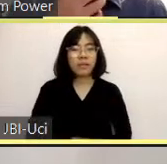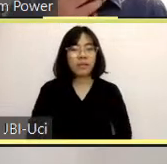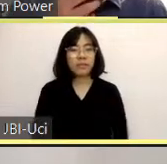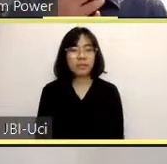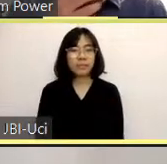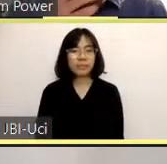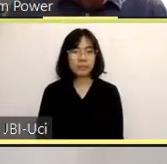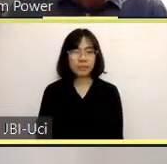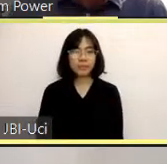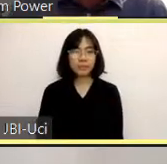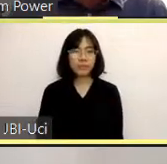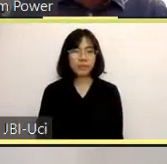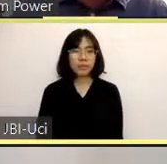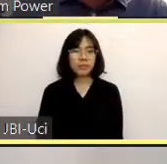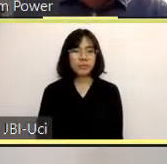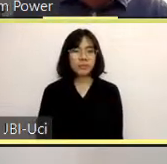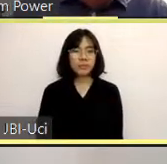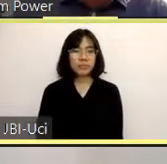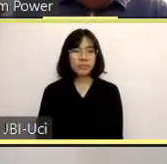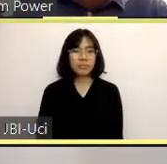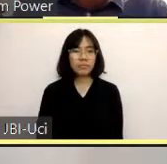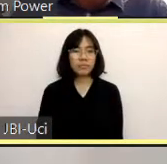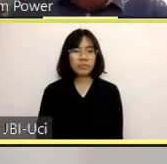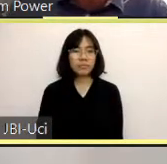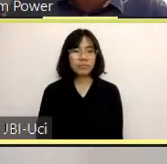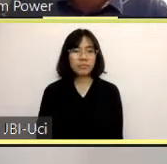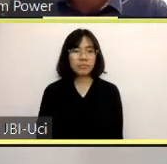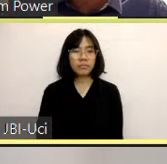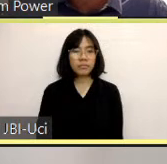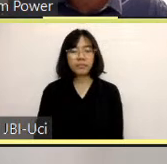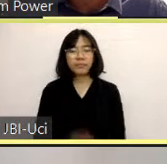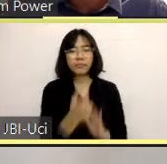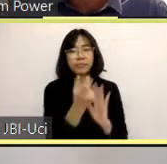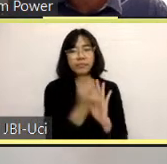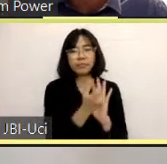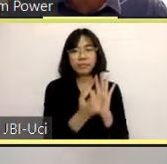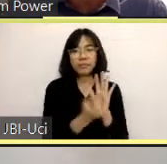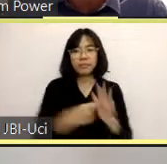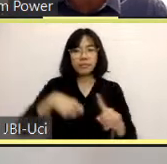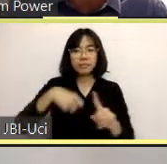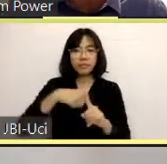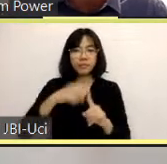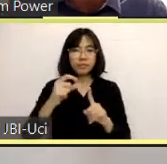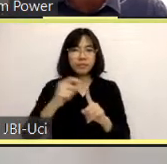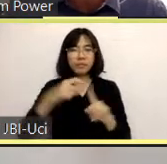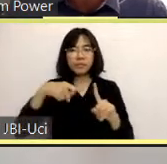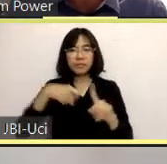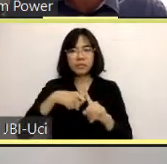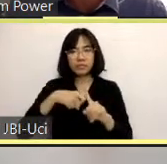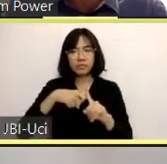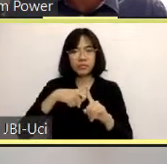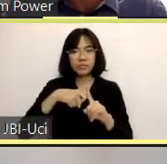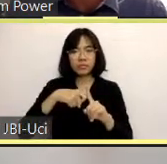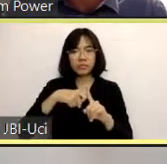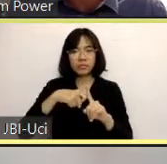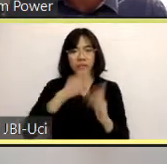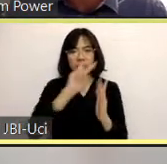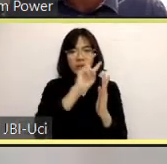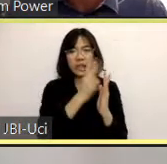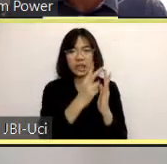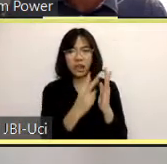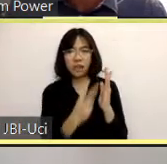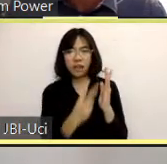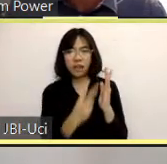Nah, yang kedua, revisi Undang-Undang KPK ini juga merupakan upaya untuk menghapus independensi